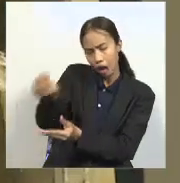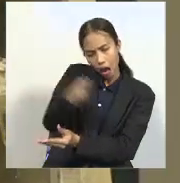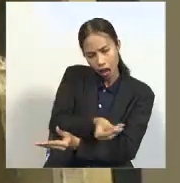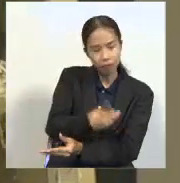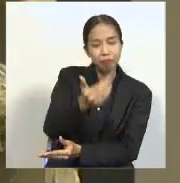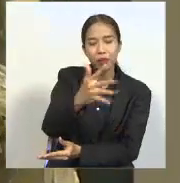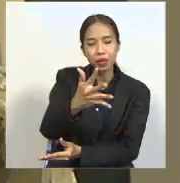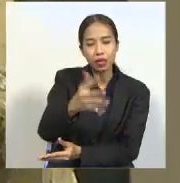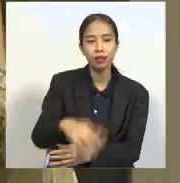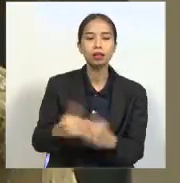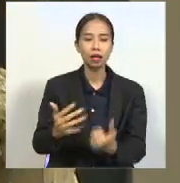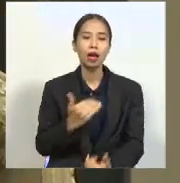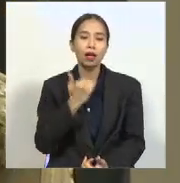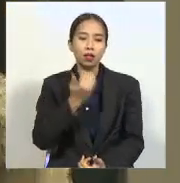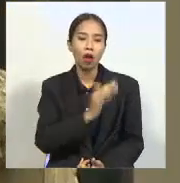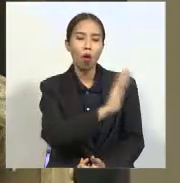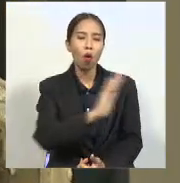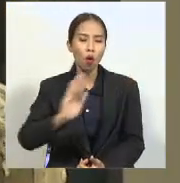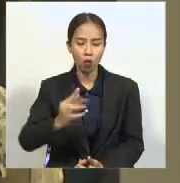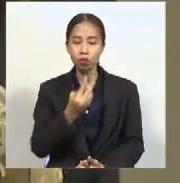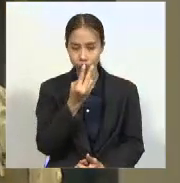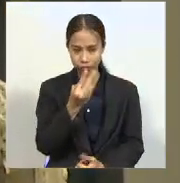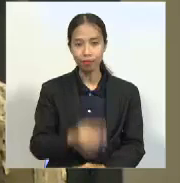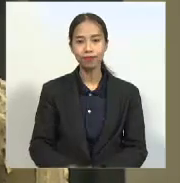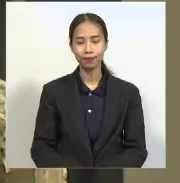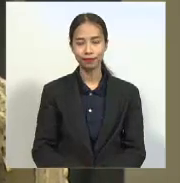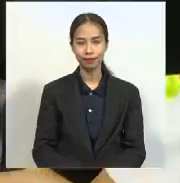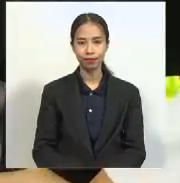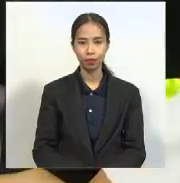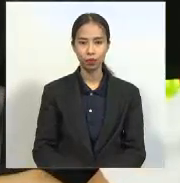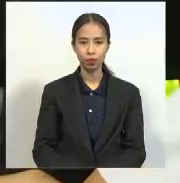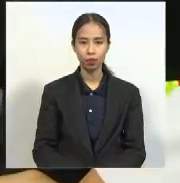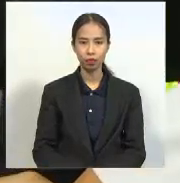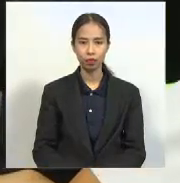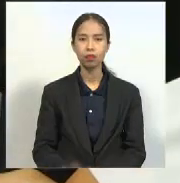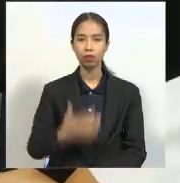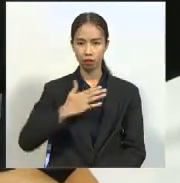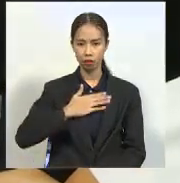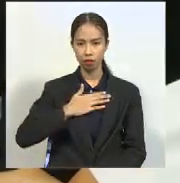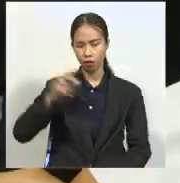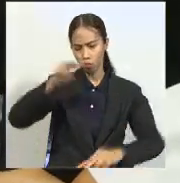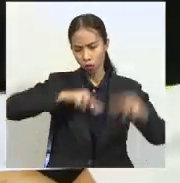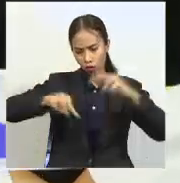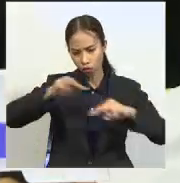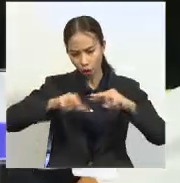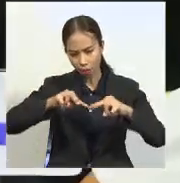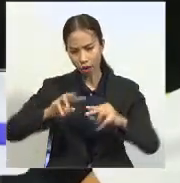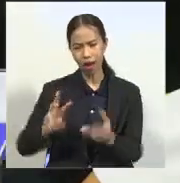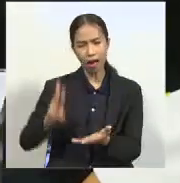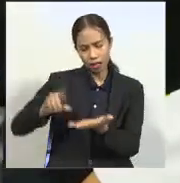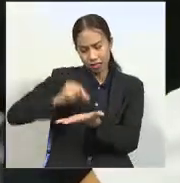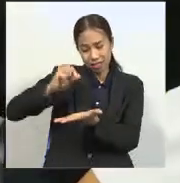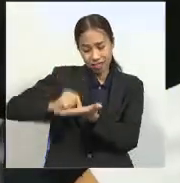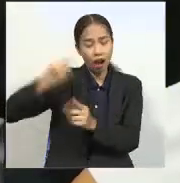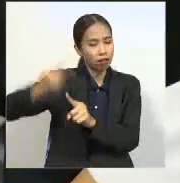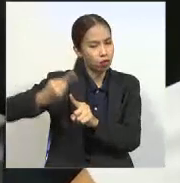องไปฟังเสียงของทั้งสองฝ่ายในเรื่องนี้กันนะครับ เราเนี่ยเราตรวจสอบแล้วไม่มีสัญญาเช่านะครับเพราะมีสัญญาเ